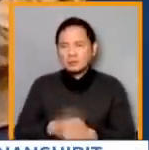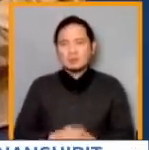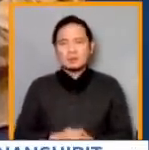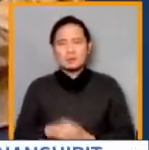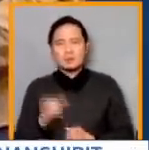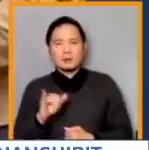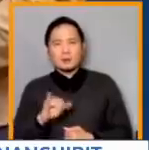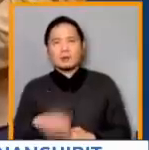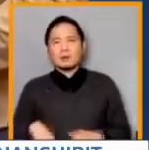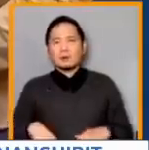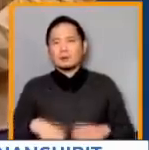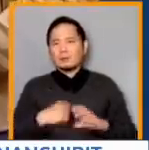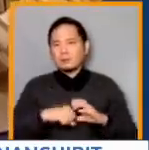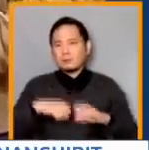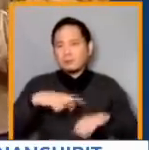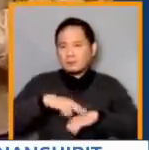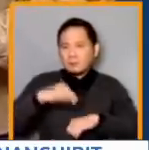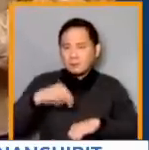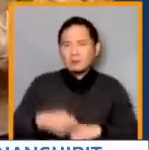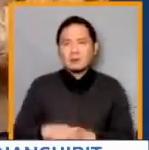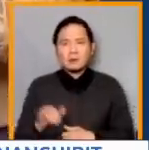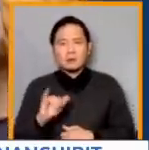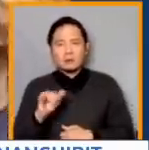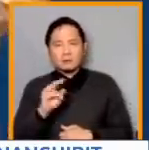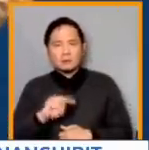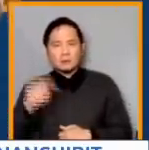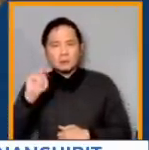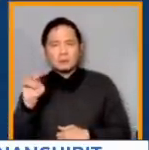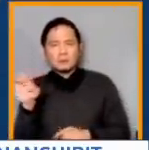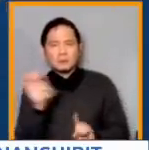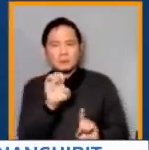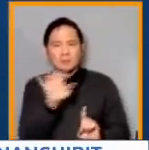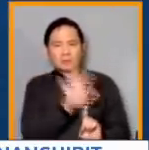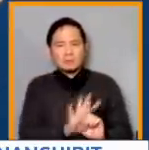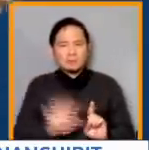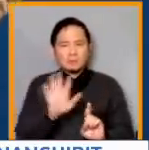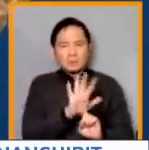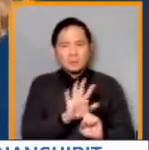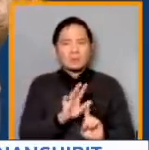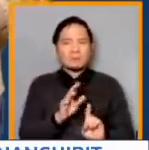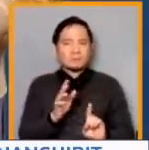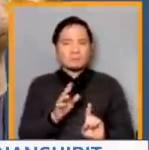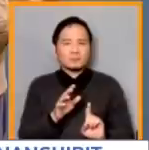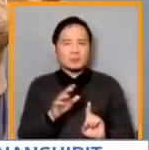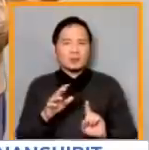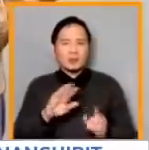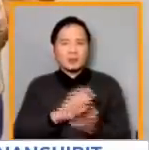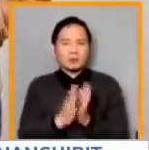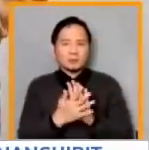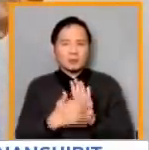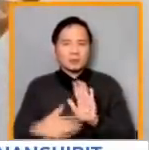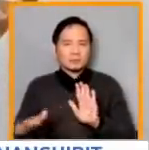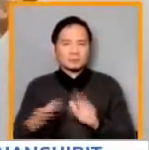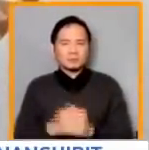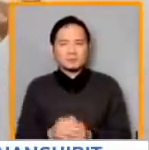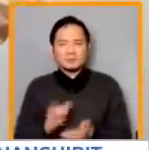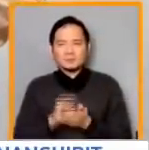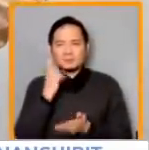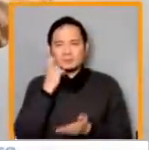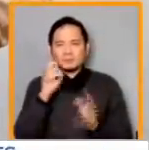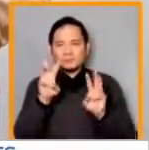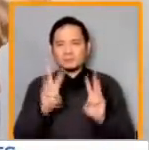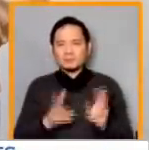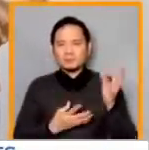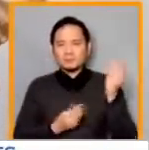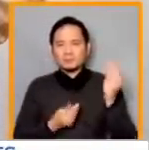Camarines Provinces at sa may northern at eastern coast ng probinsya ng Catanduanes. Yan ang latest mula sa GMA Weather.